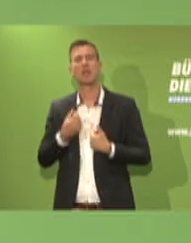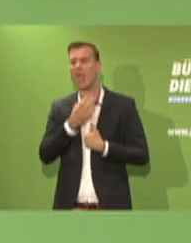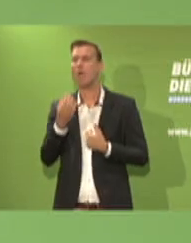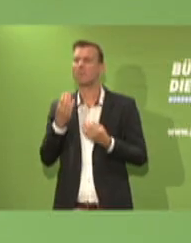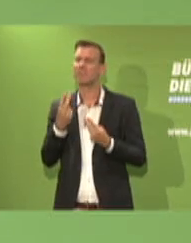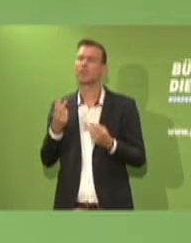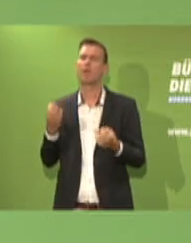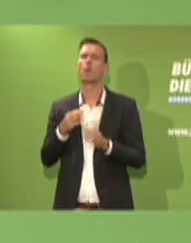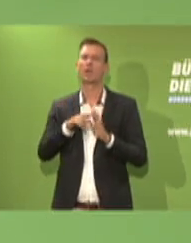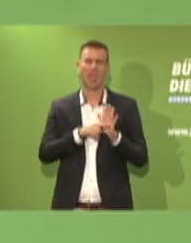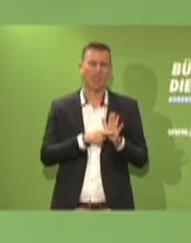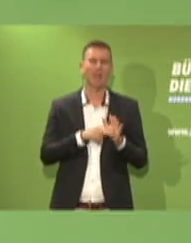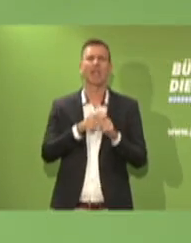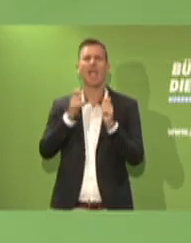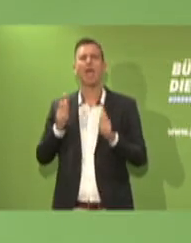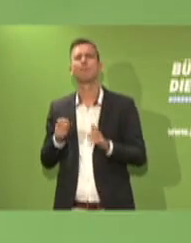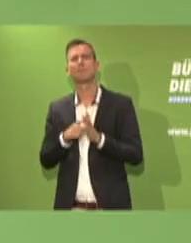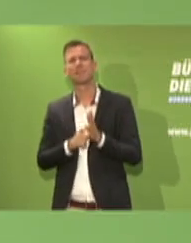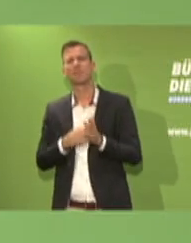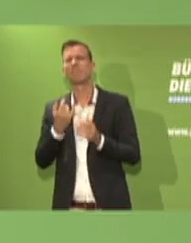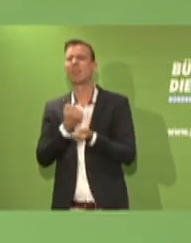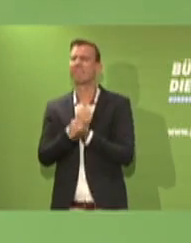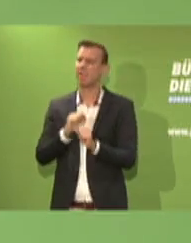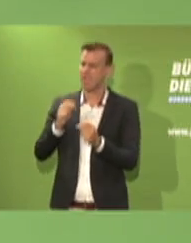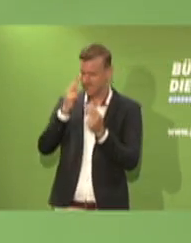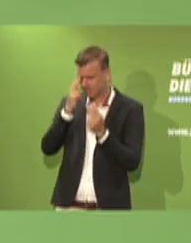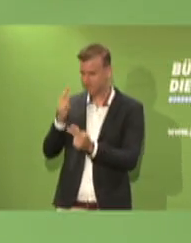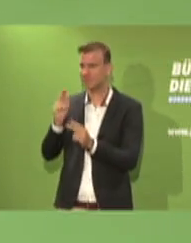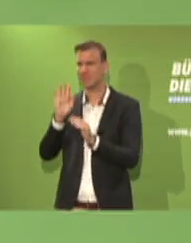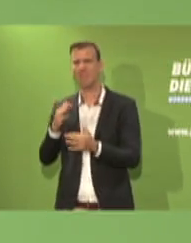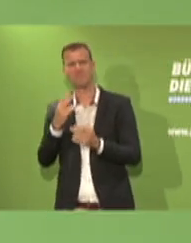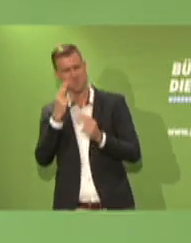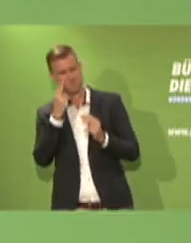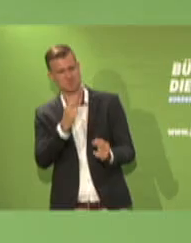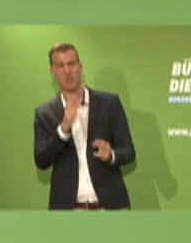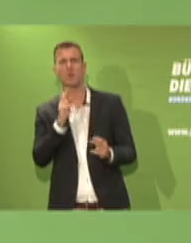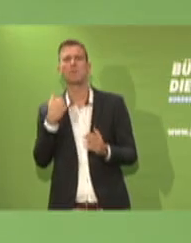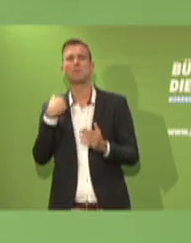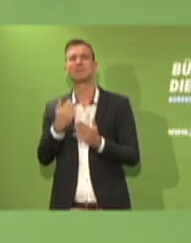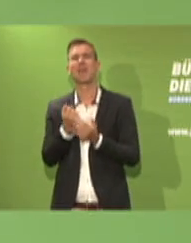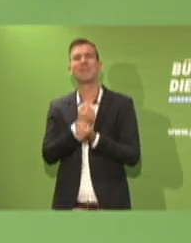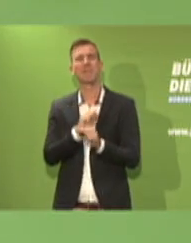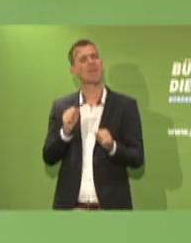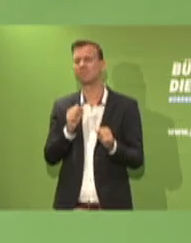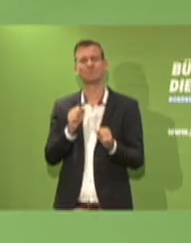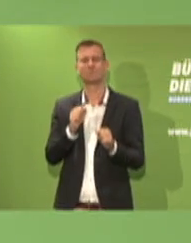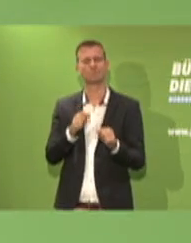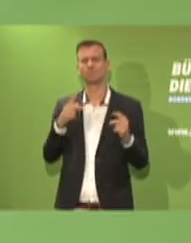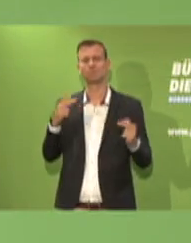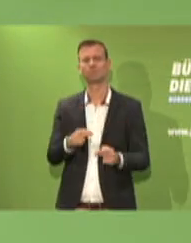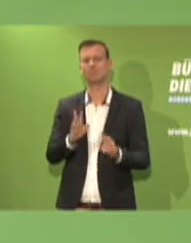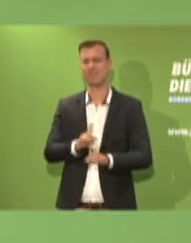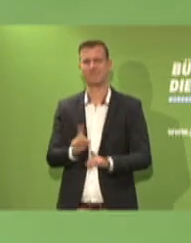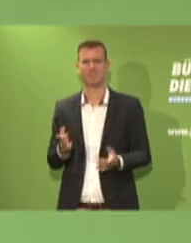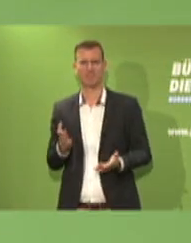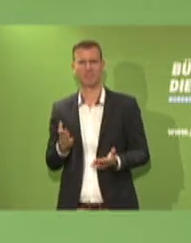und Rahmenbedingungen, wie viele Freiräume werden wem zugesprochen und wo werden bisherige Freiräume beschnitten. Das